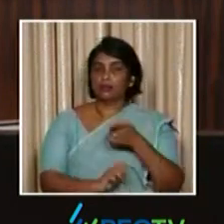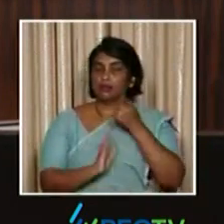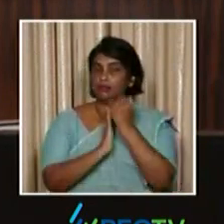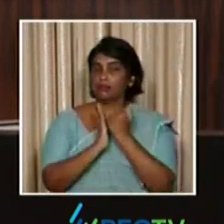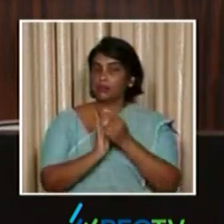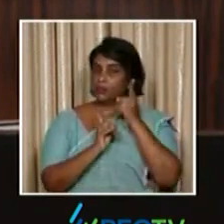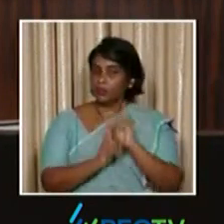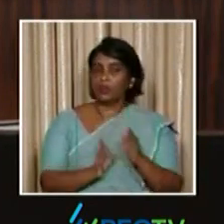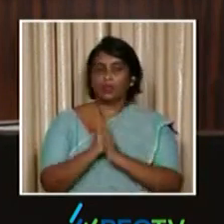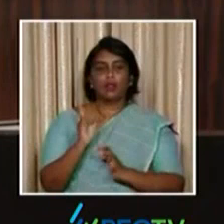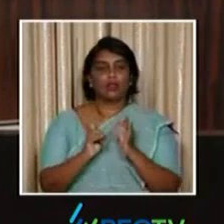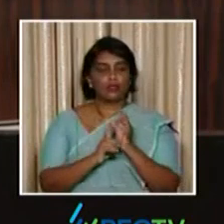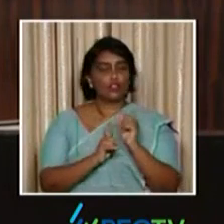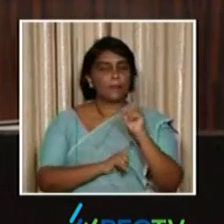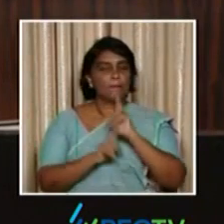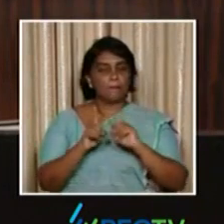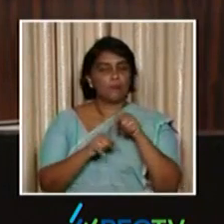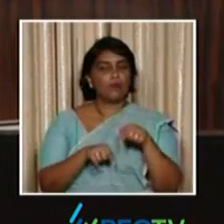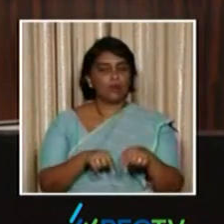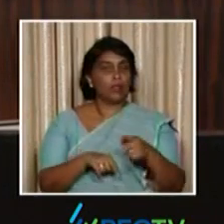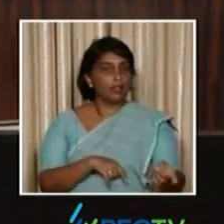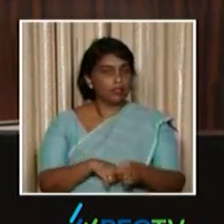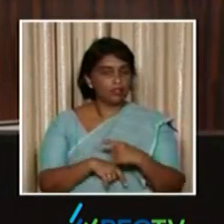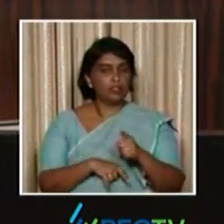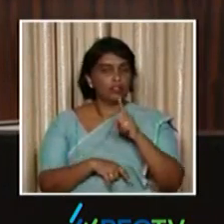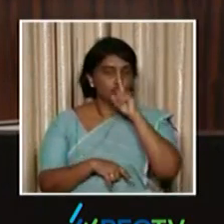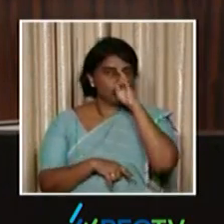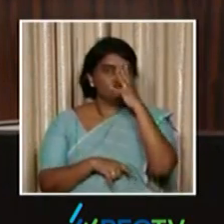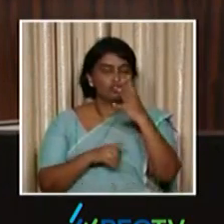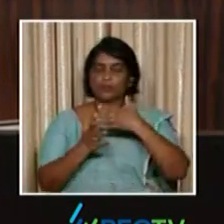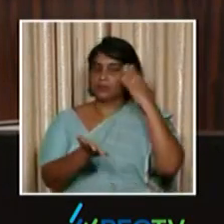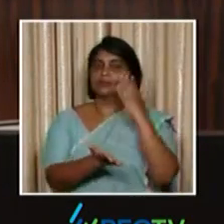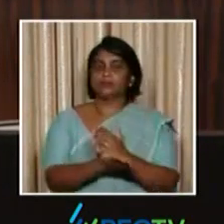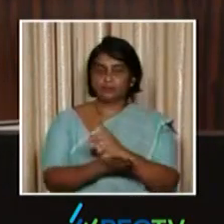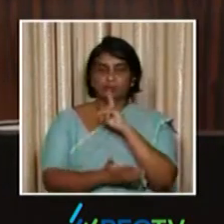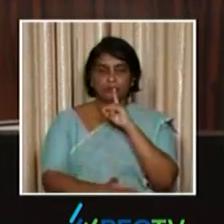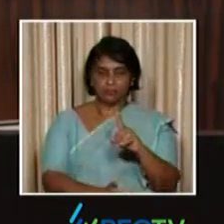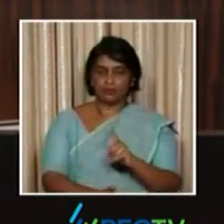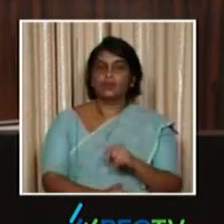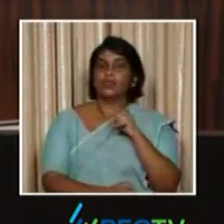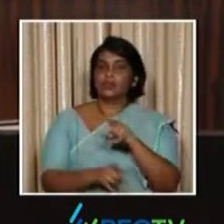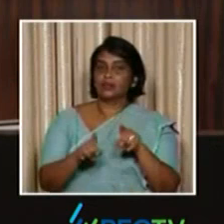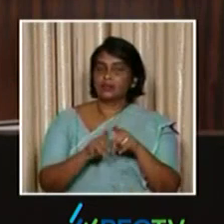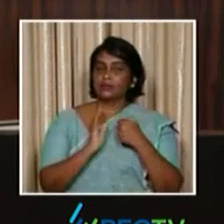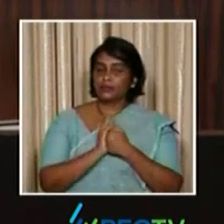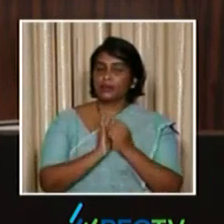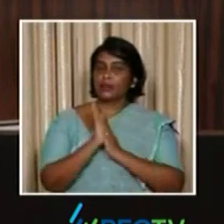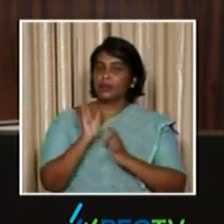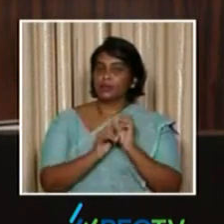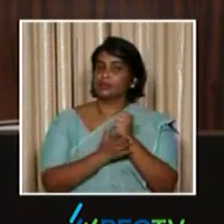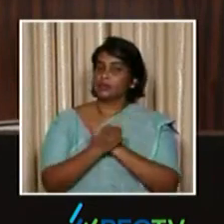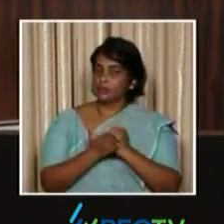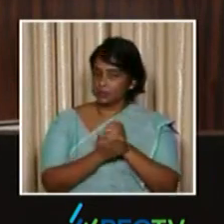නියෝගය ප්‍රකාරය මන්ත්‍රීවරයාගේ පාර්ලිමේන්තු සේවය අද දින සිට සති 4කට අත්විටවන බව දන්වනු කැමැත්තෙමි. එමෙන්ම ගරු සියලුම මන්ත්‍රී